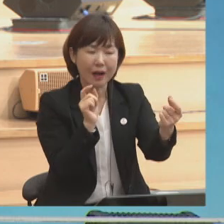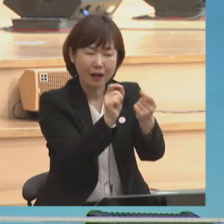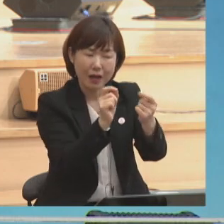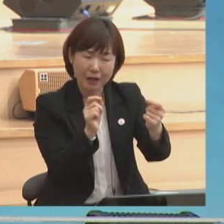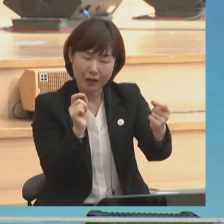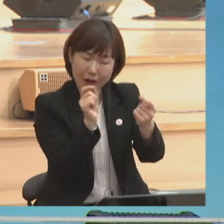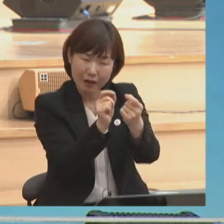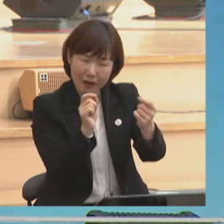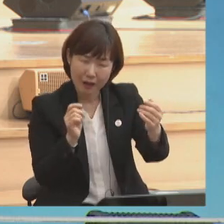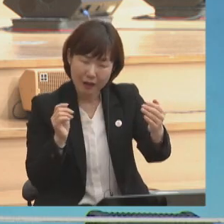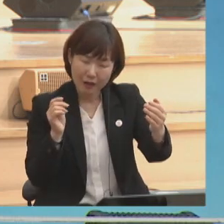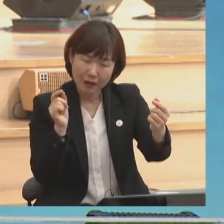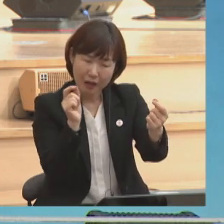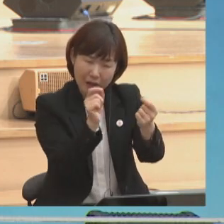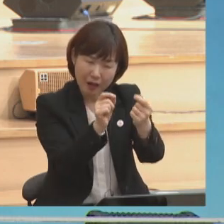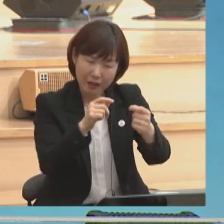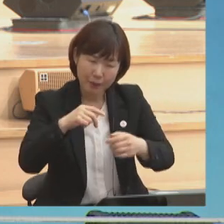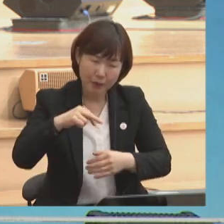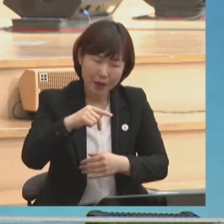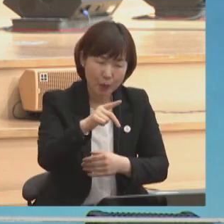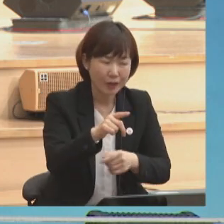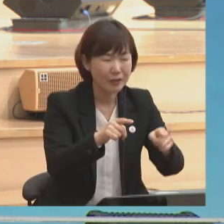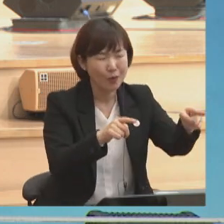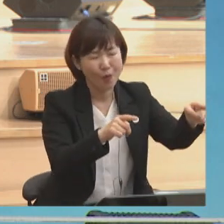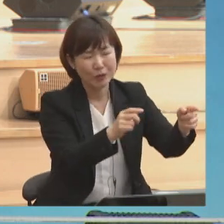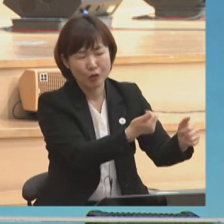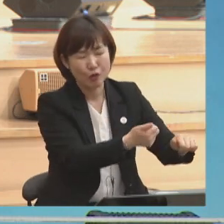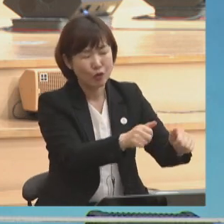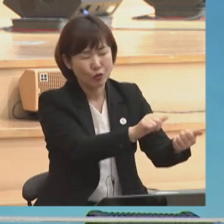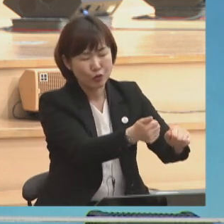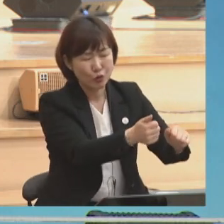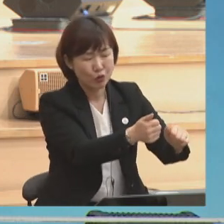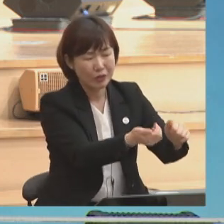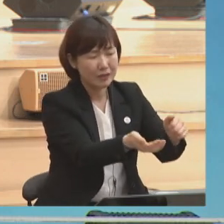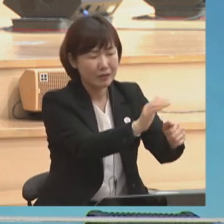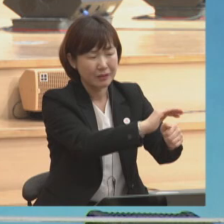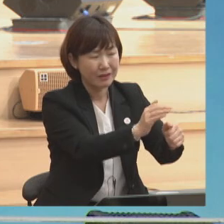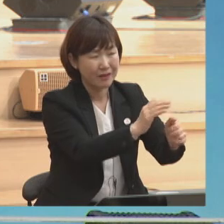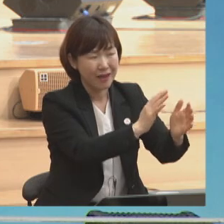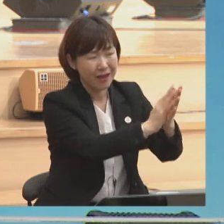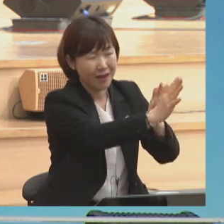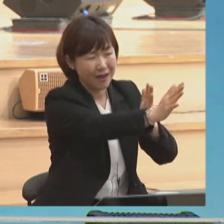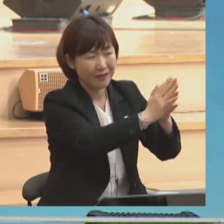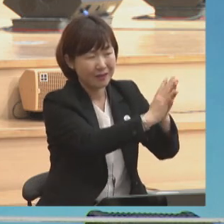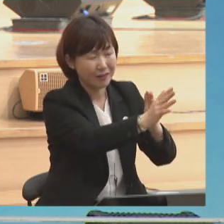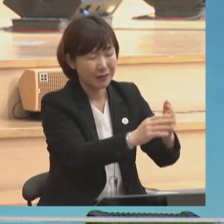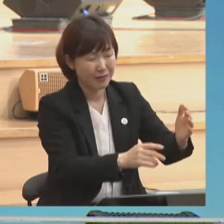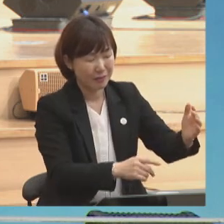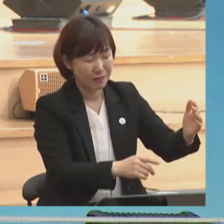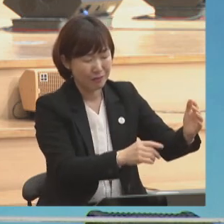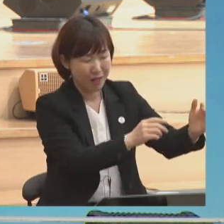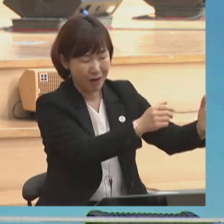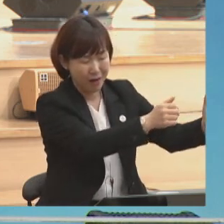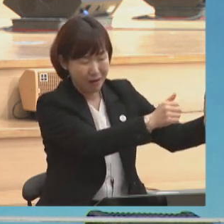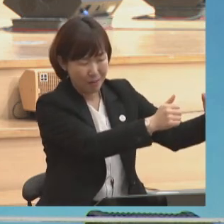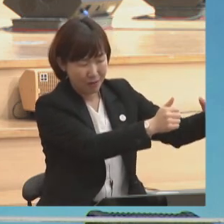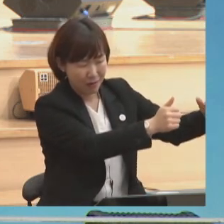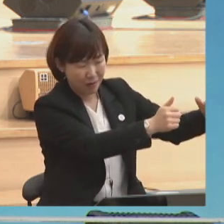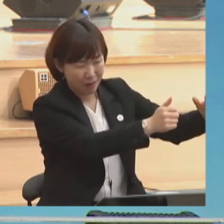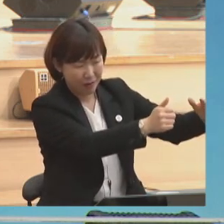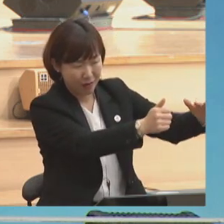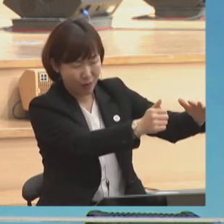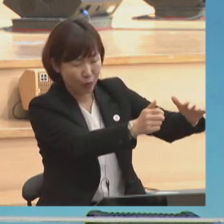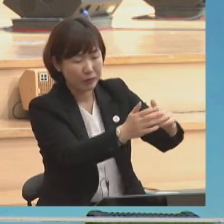장래 행렬이 저만치만 앞에서 막 다가옵니다. 어? 다들 장래 행렬이 지나가면 이렇게 비껴서고 비껴서고 하는데